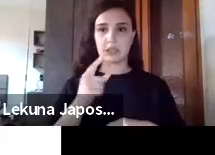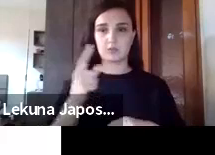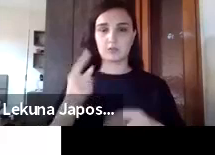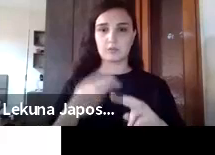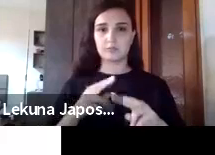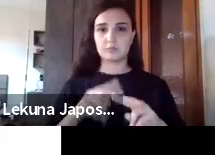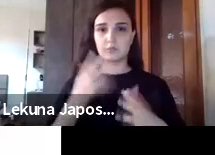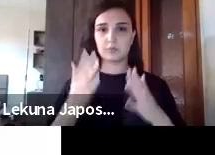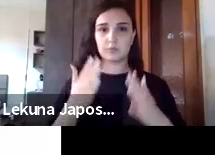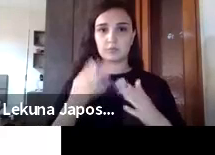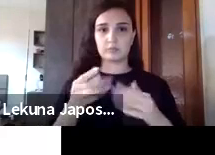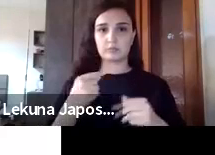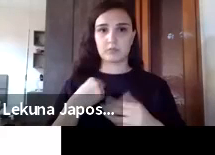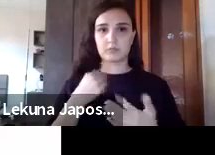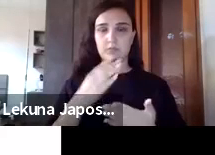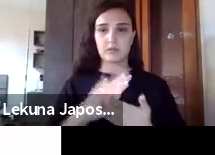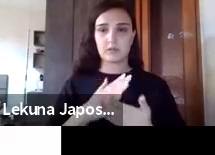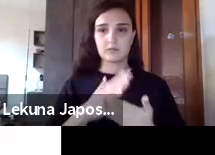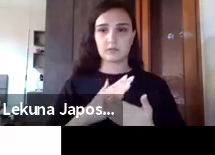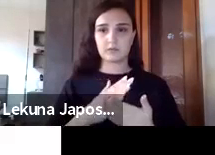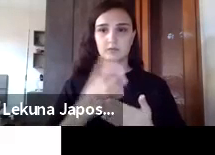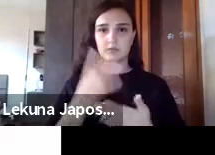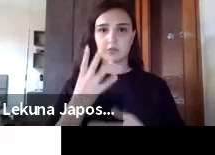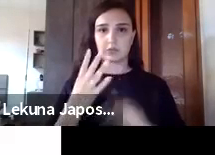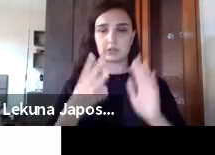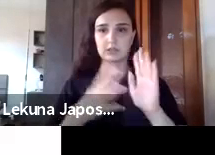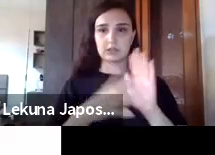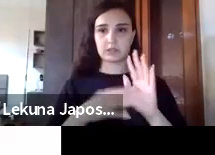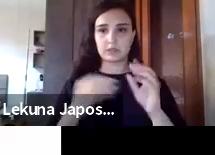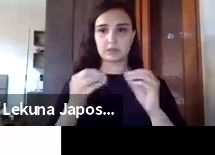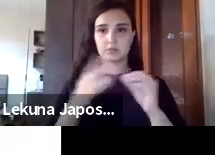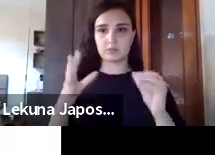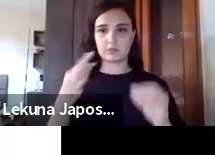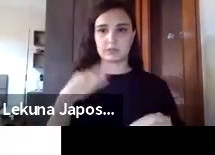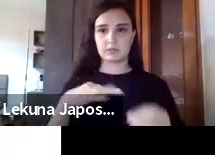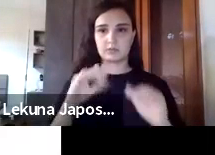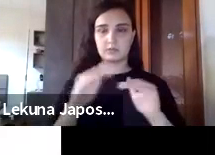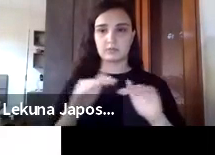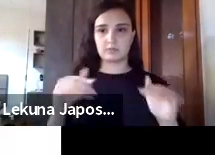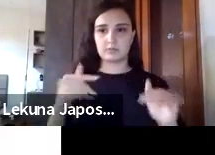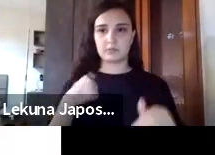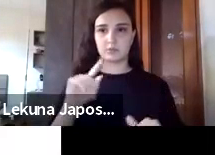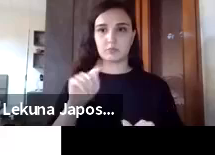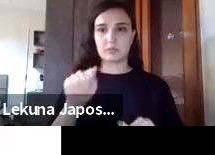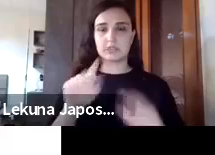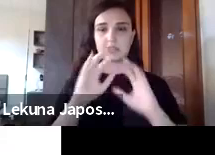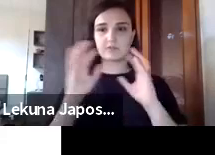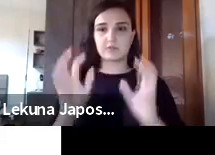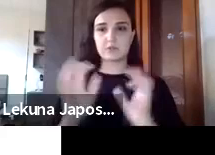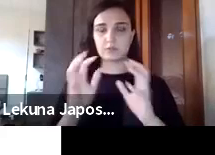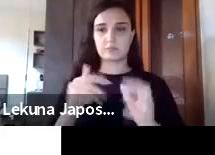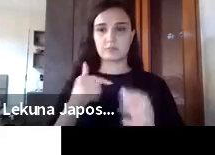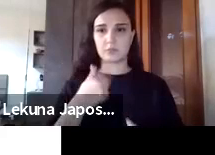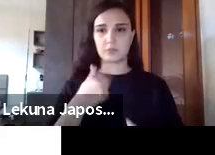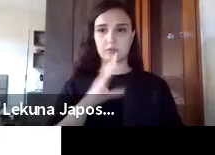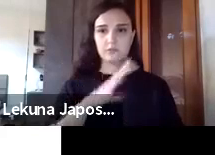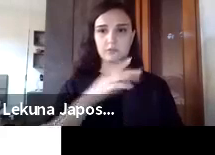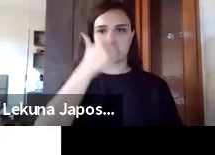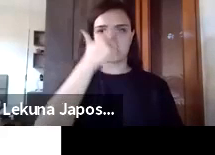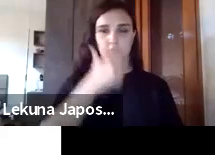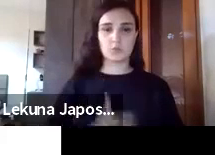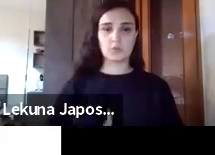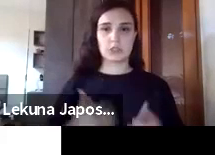იმ შემთხვევაში თუ მე მყავს 4, 9, 15 შვილი, მე რომ მათზე ვიზრუნო, მე უნდა ვიყო